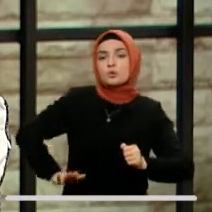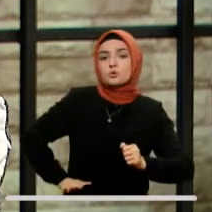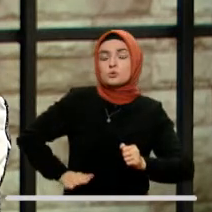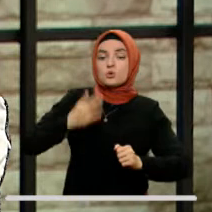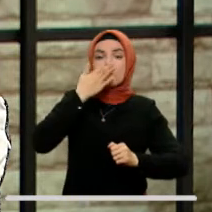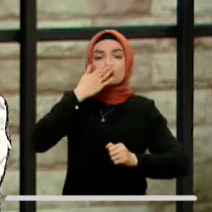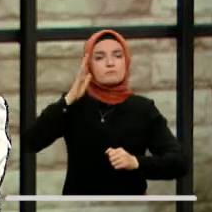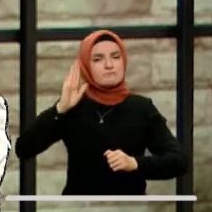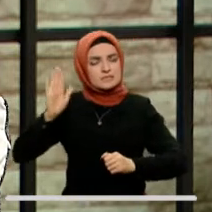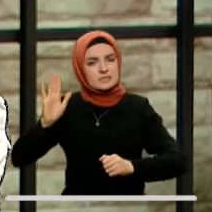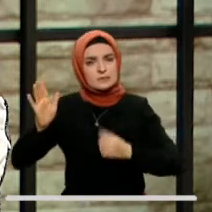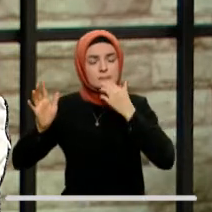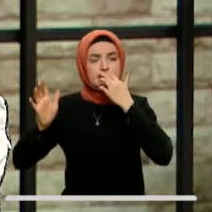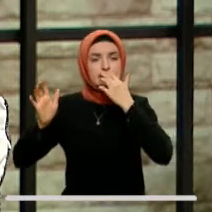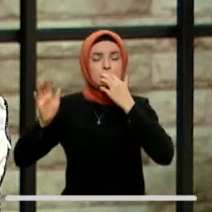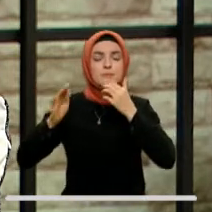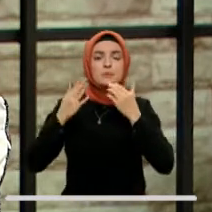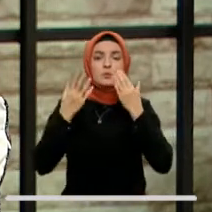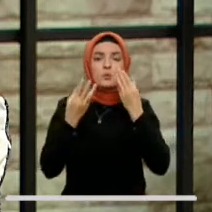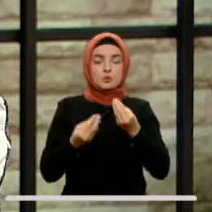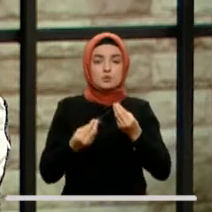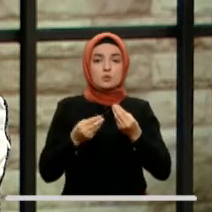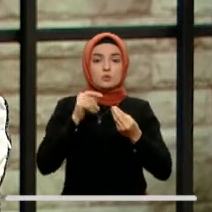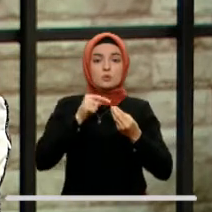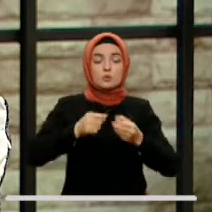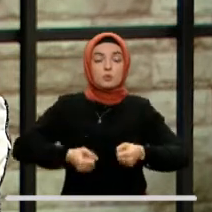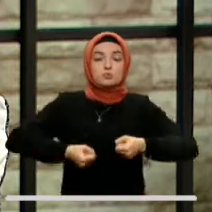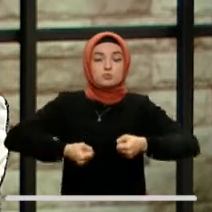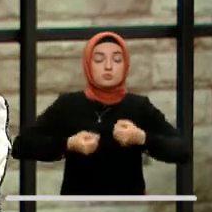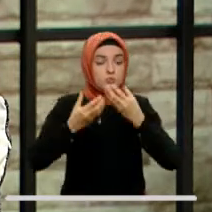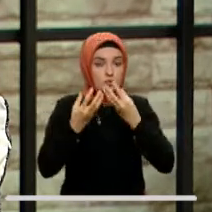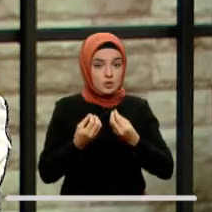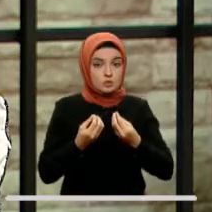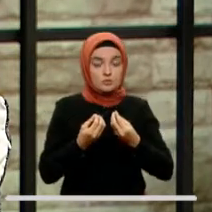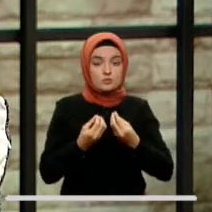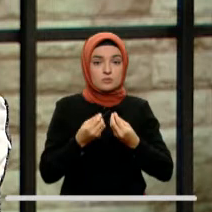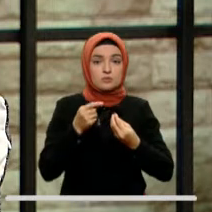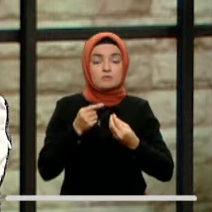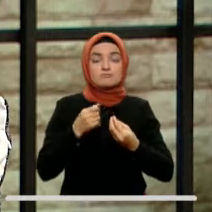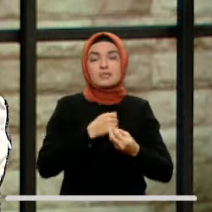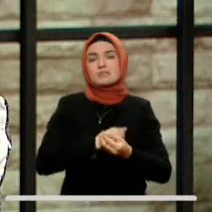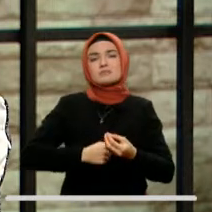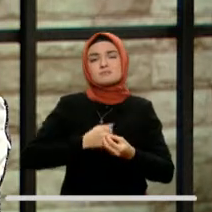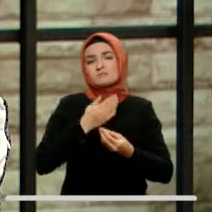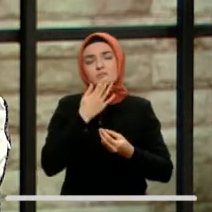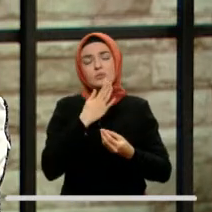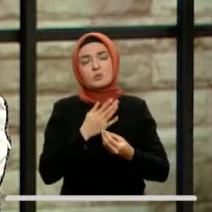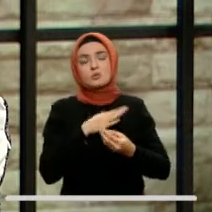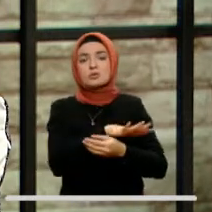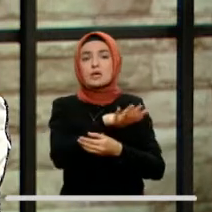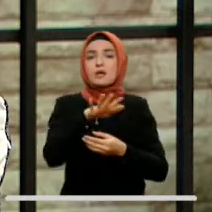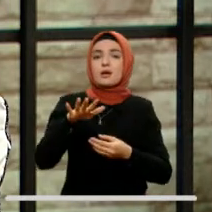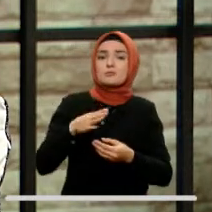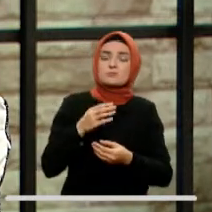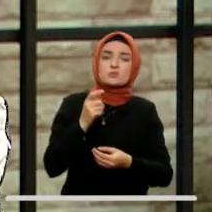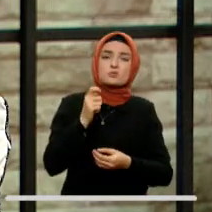anda online'a döndüler ya o dönemde çok kilo aldılar ama yani onları da kızamıyorum açıkçası. Çünkü hepimiz zor